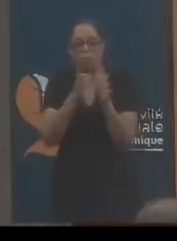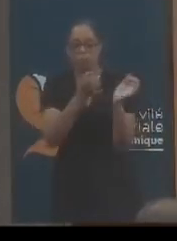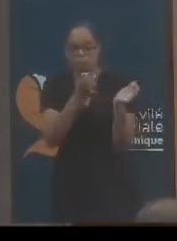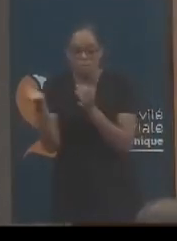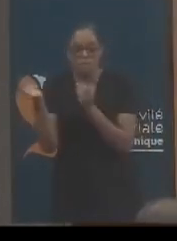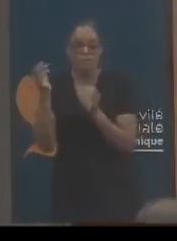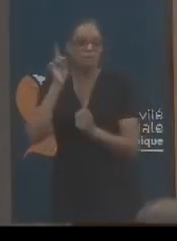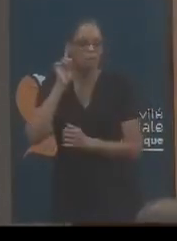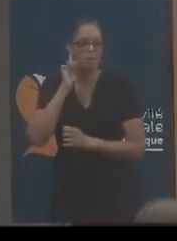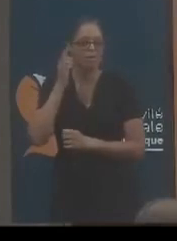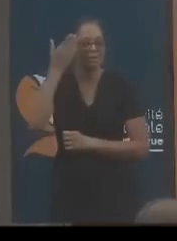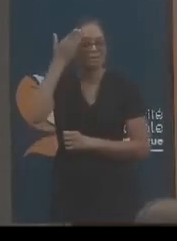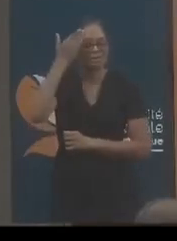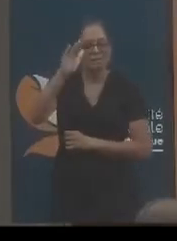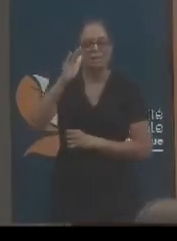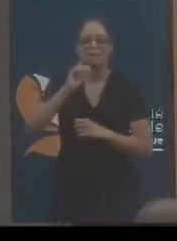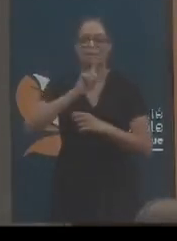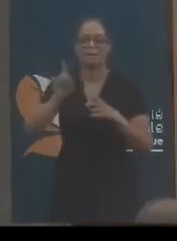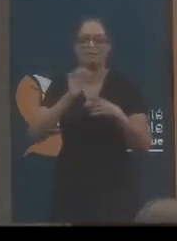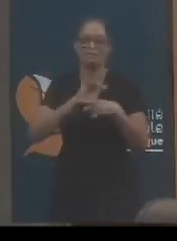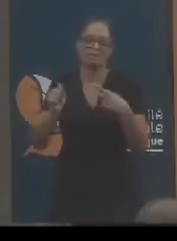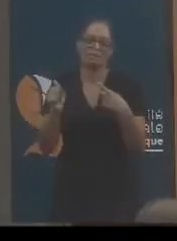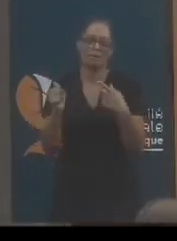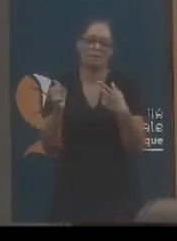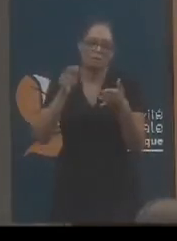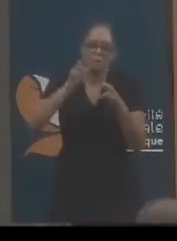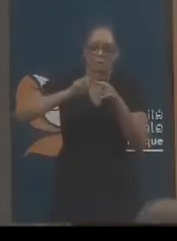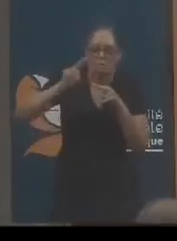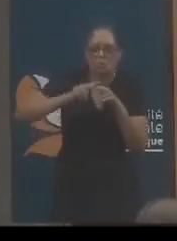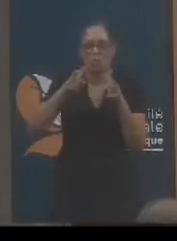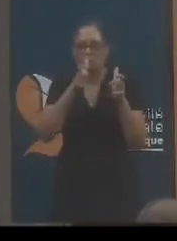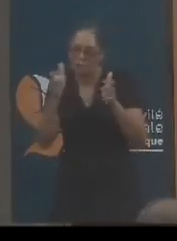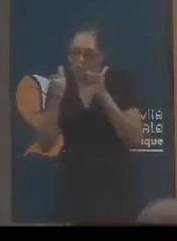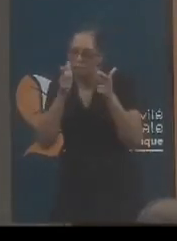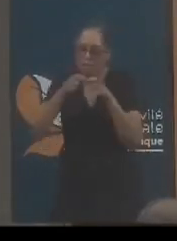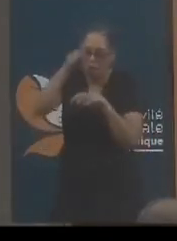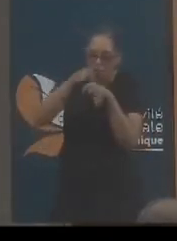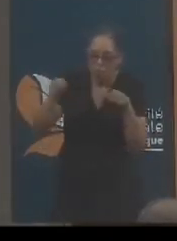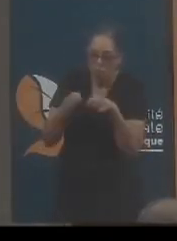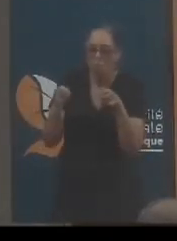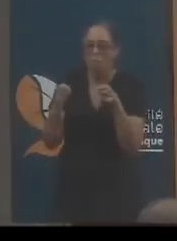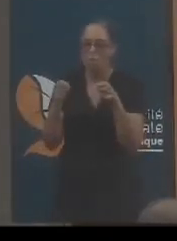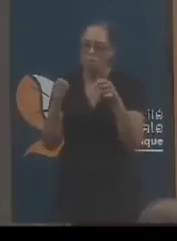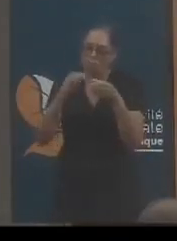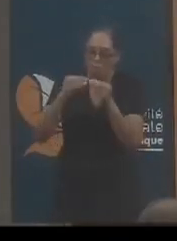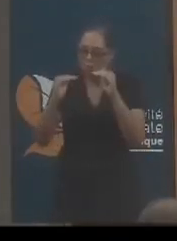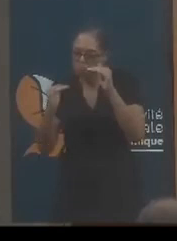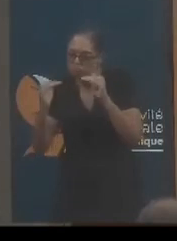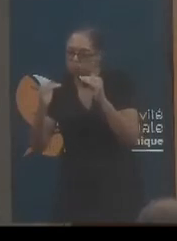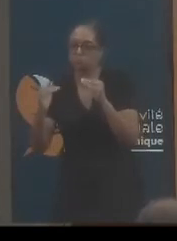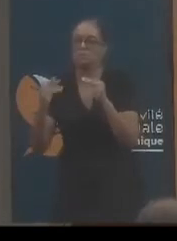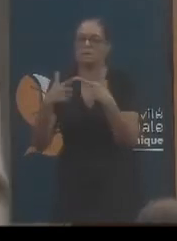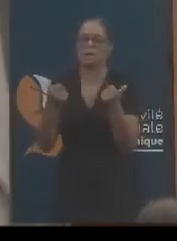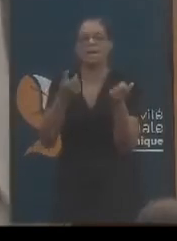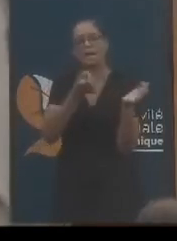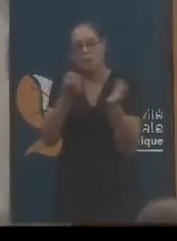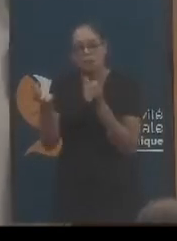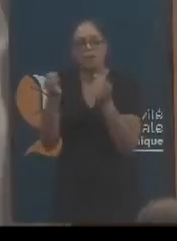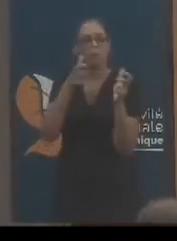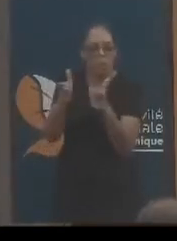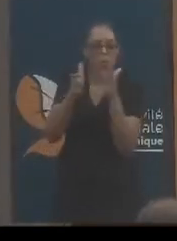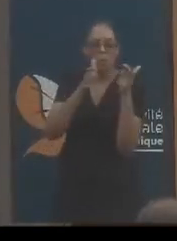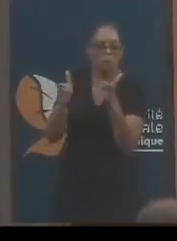que l'entretien n'est pas fait de manière suffisamment régulière pour éviter les embâches, pour éviter les blocages et avoir des inondations, même